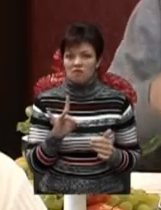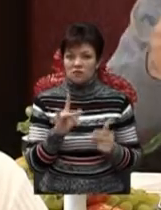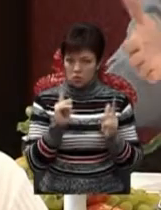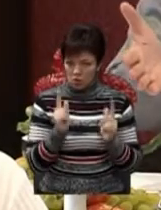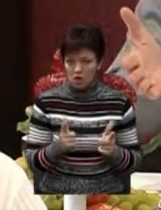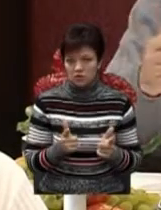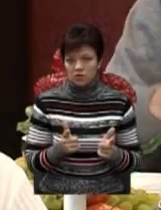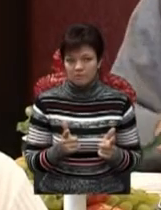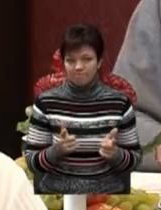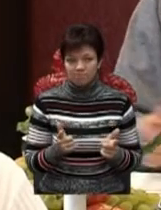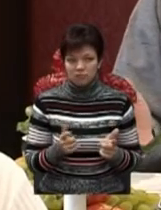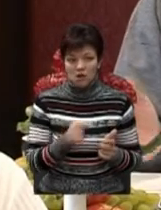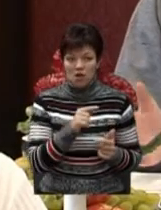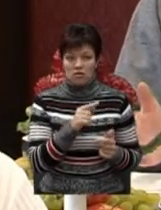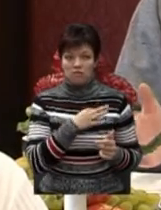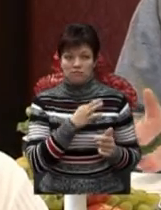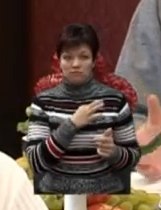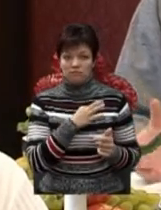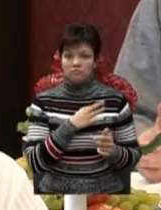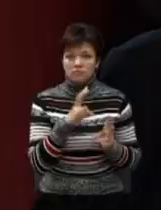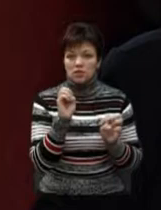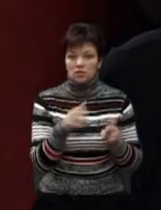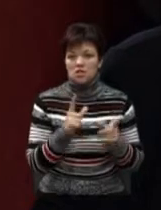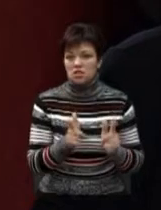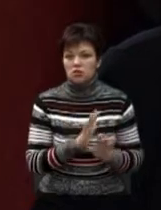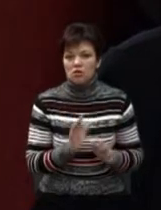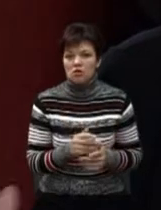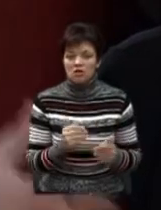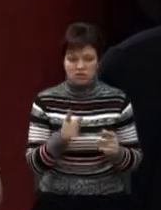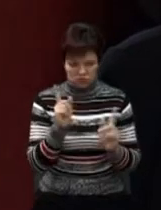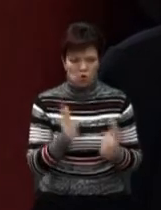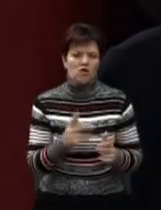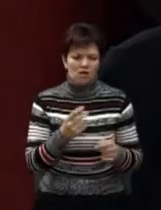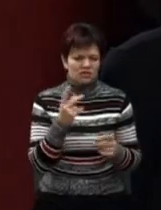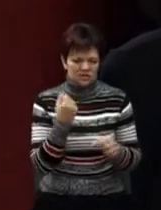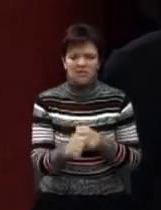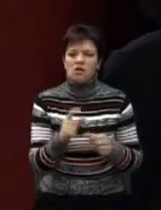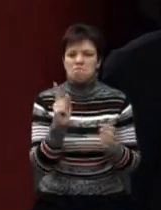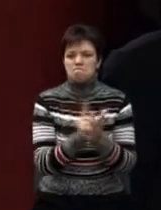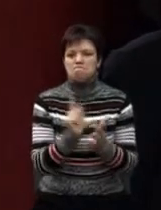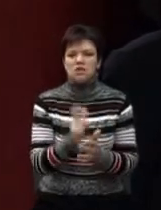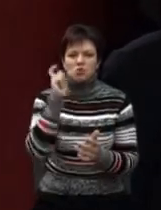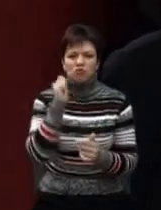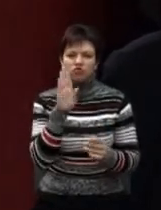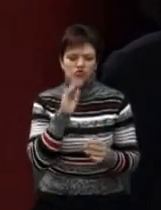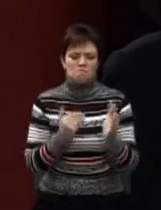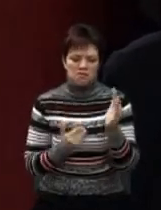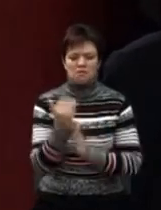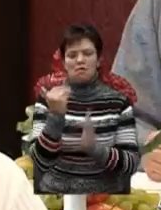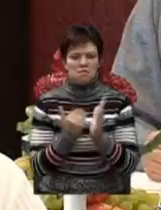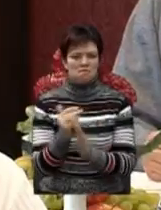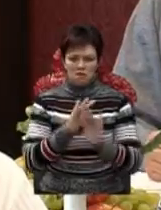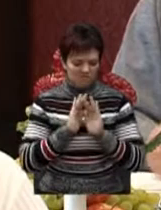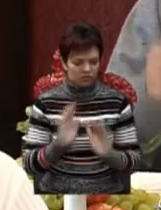сегодня, когда мы им об этом говорим, они говорят, ничего же не принято формально. Да, конечно. Тогда бы они поддержали Батькивщину и наложили мораторий, бы ни